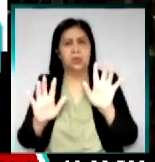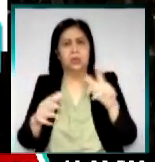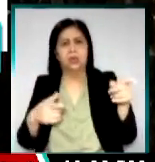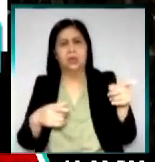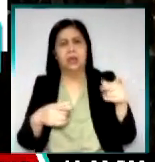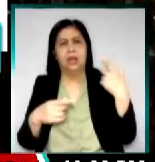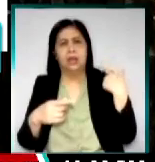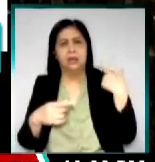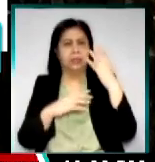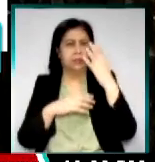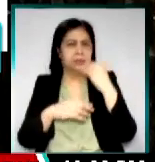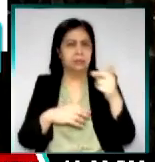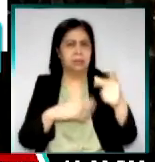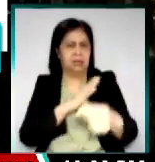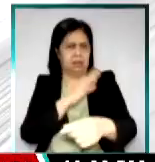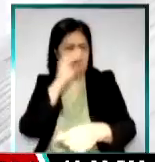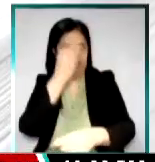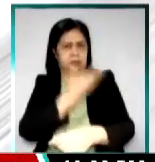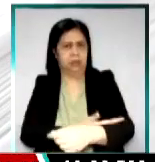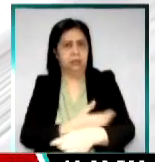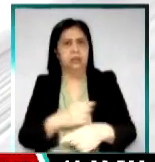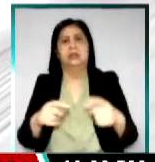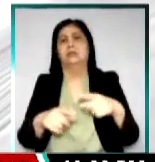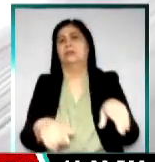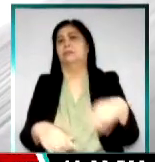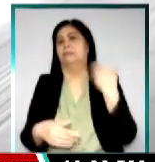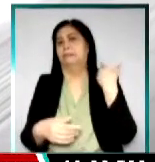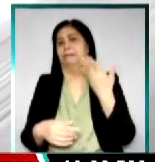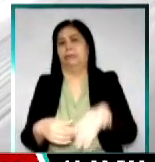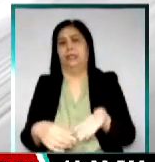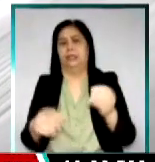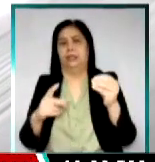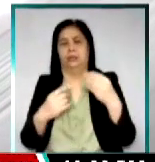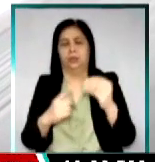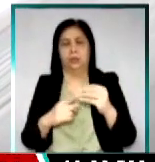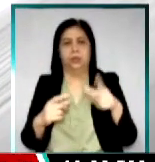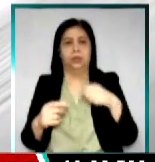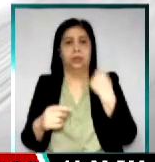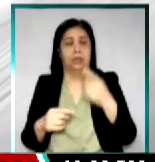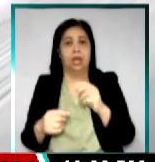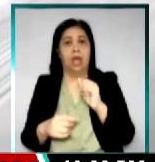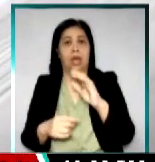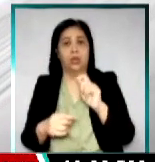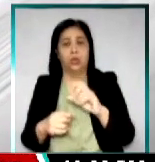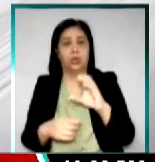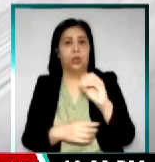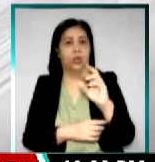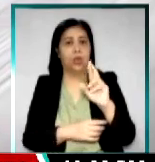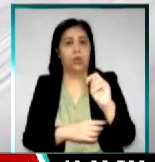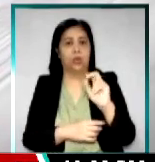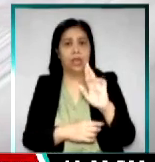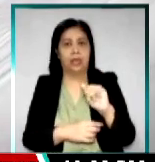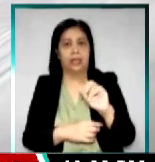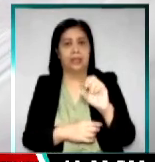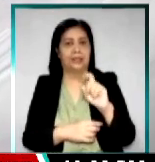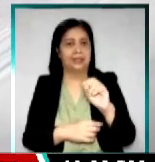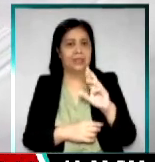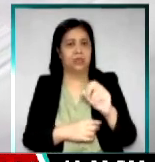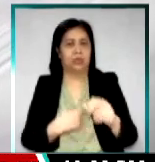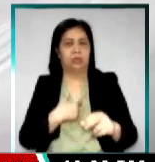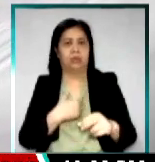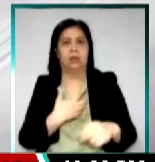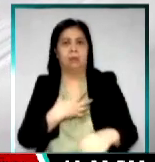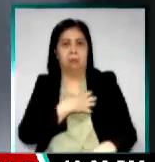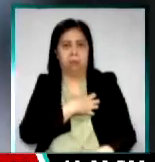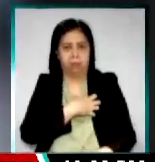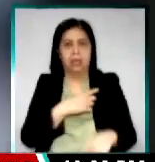natutulog daw yung anak ko. Yung pala, patay na. Sa death certificate, acute coronary syndrome o atake sa puso at electrolyte imbalance ang cause of